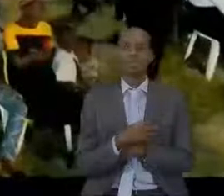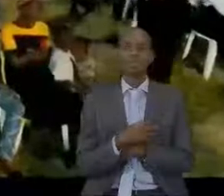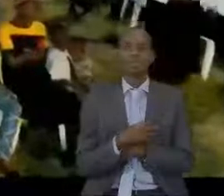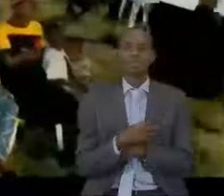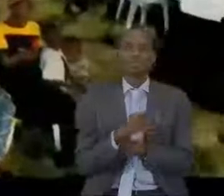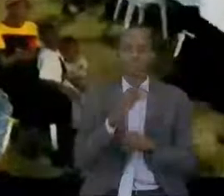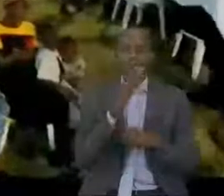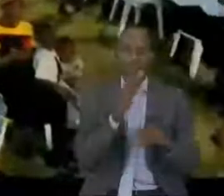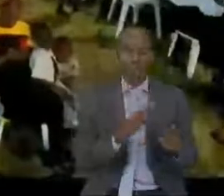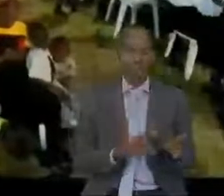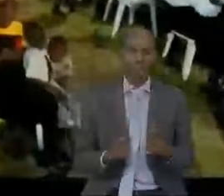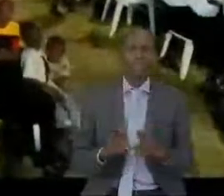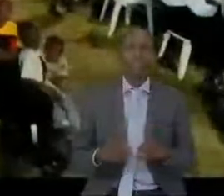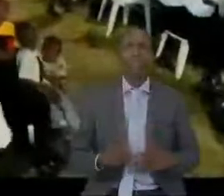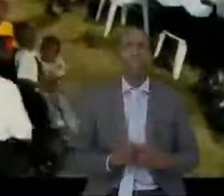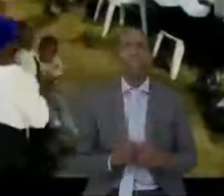Prépare-toi.